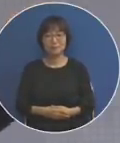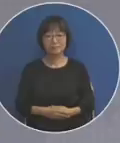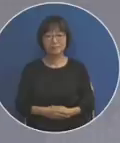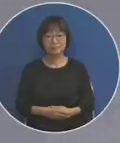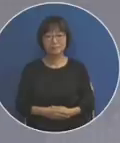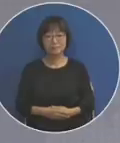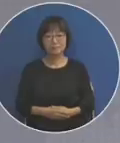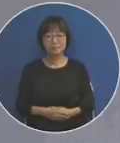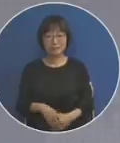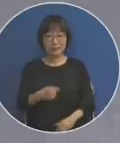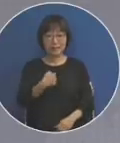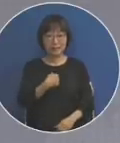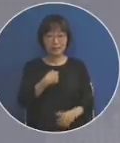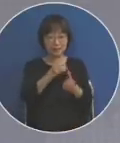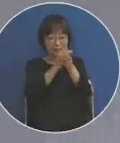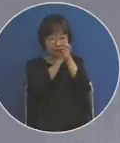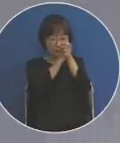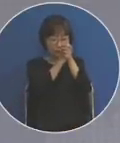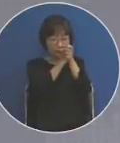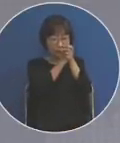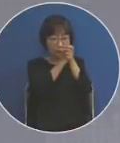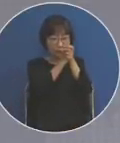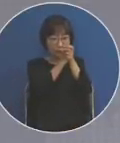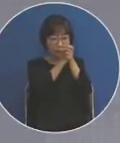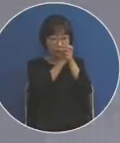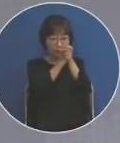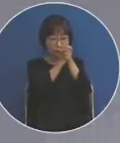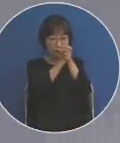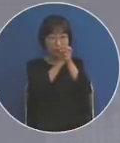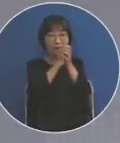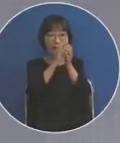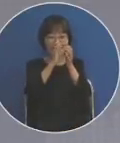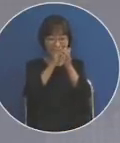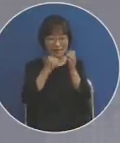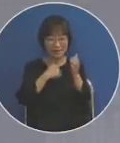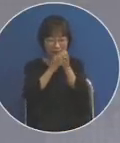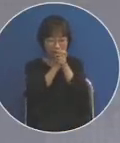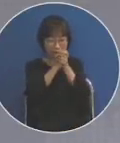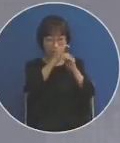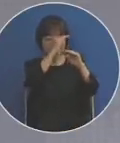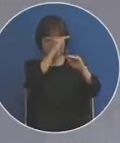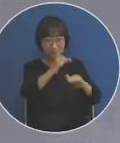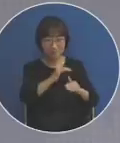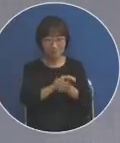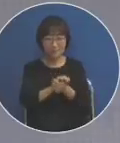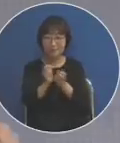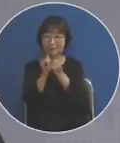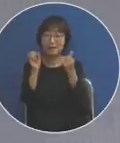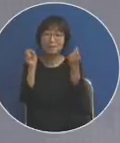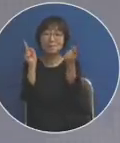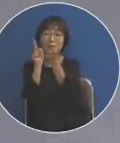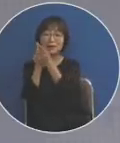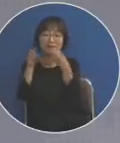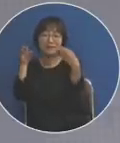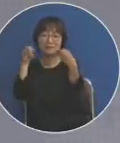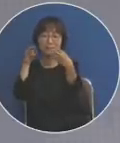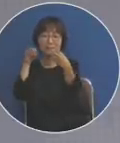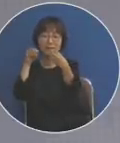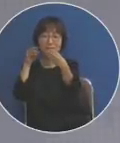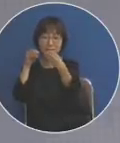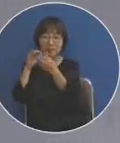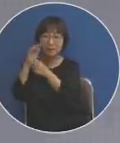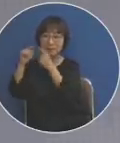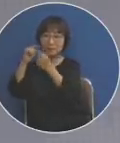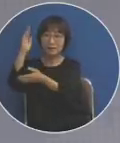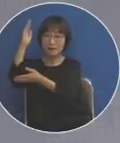하는 말과 교회 신앙 하는 말이 일치되면요. 굉장한 역사를 So I mentioned this in the morning, but if my prayer and the words